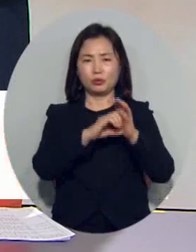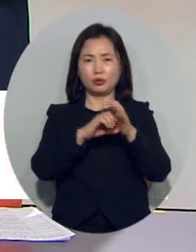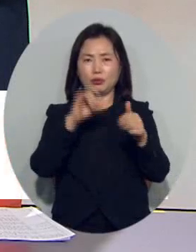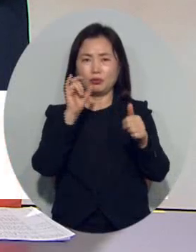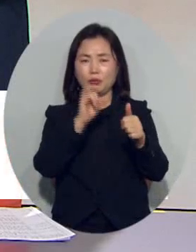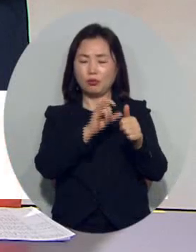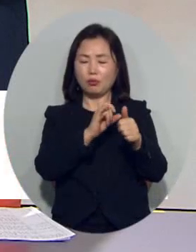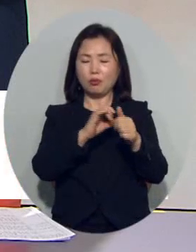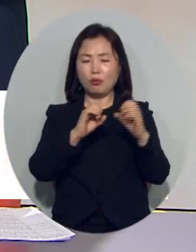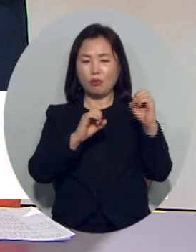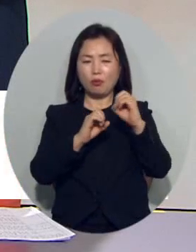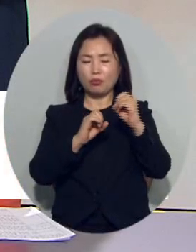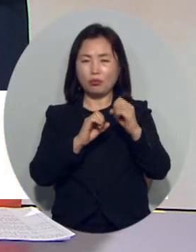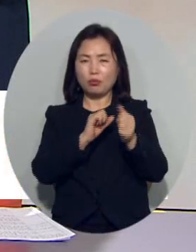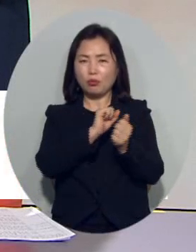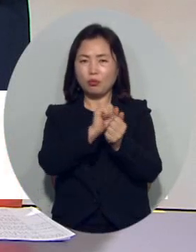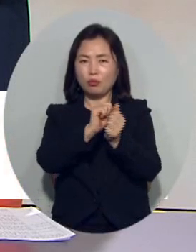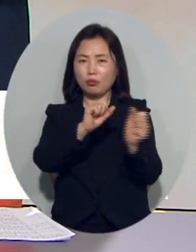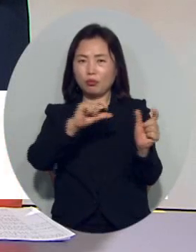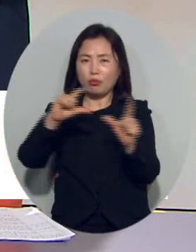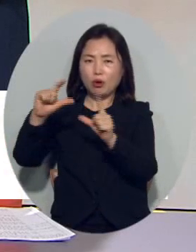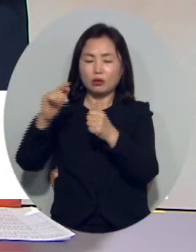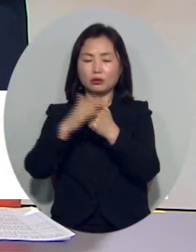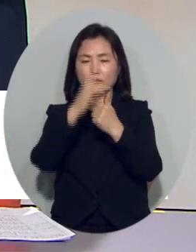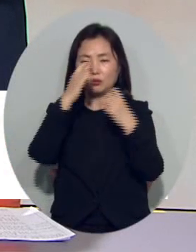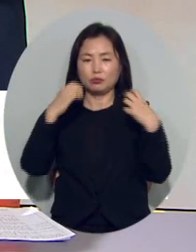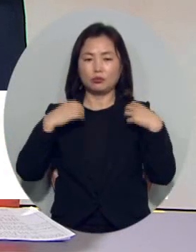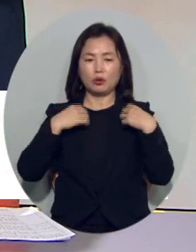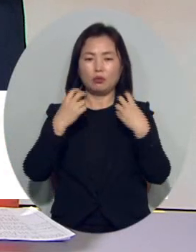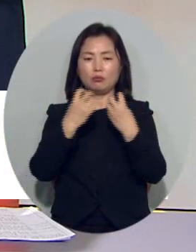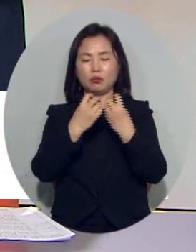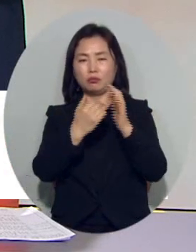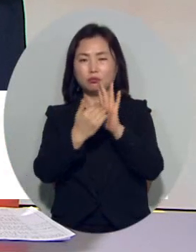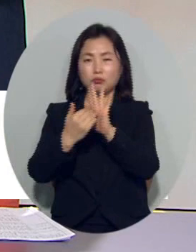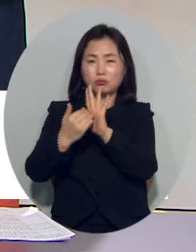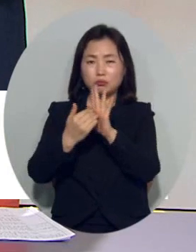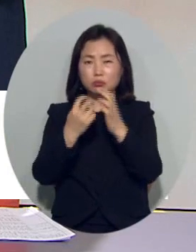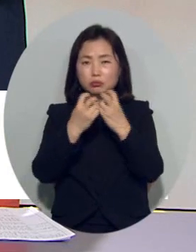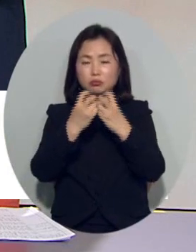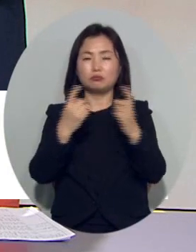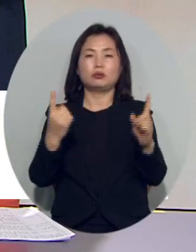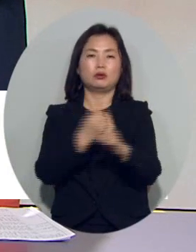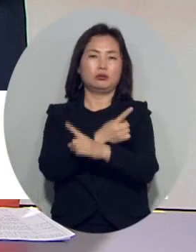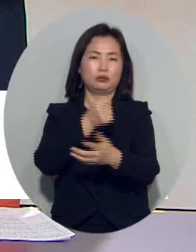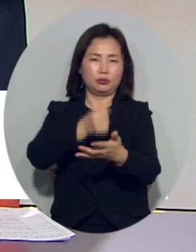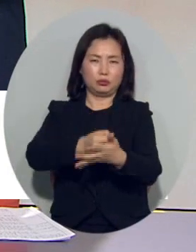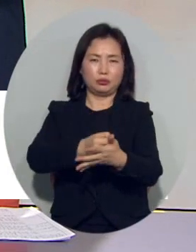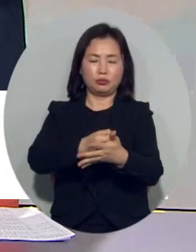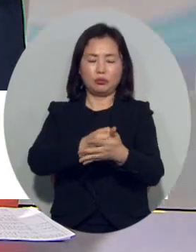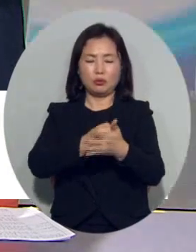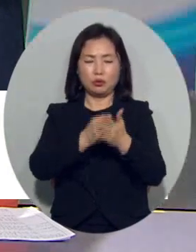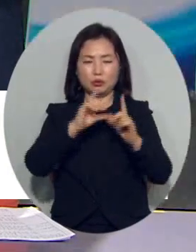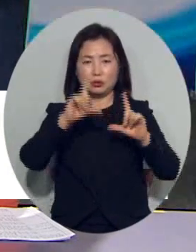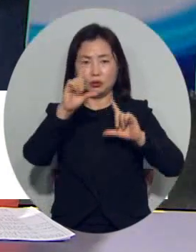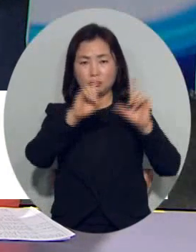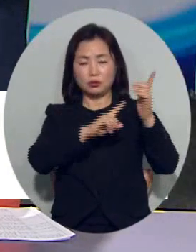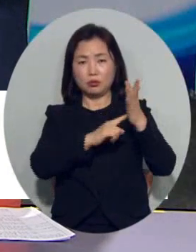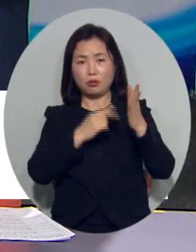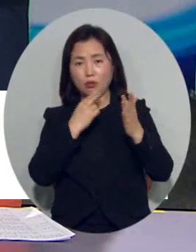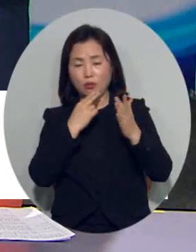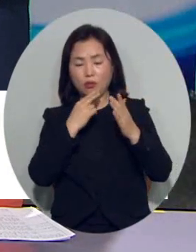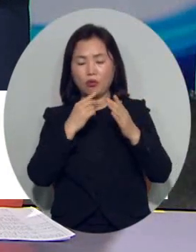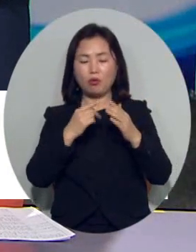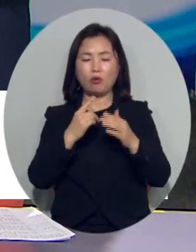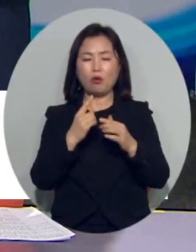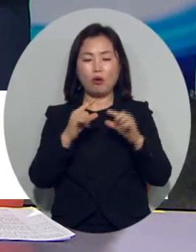코로나19 오미크론 변이가 확산하자 정부가 방역 체계를 전면 혁신하기로 했습니다. 무증상자에게 항원